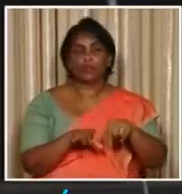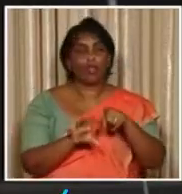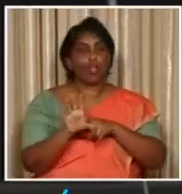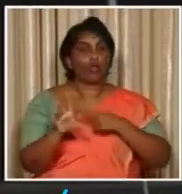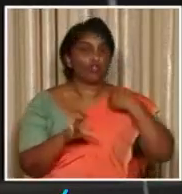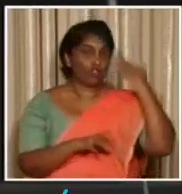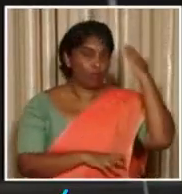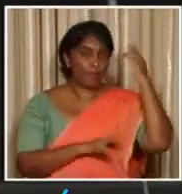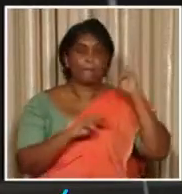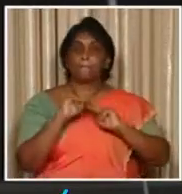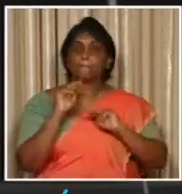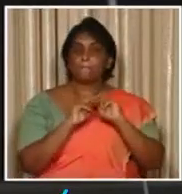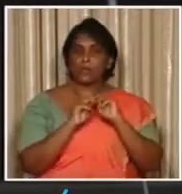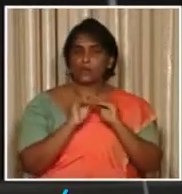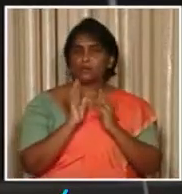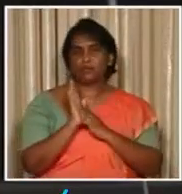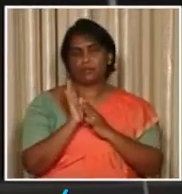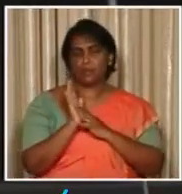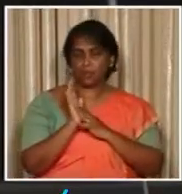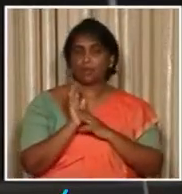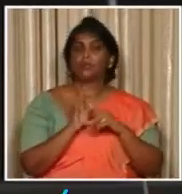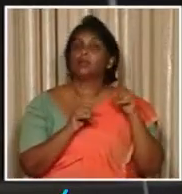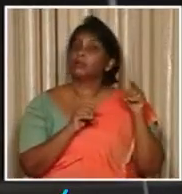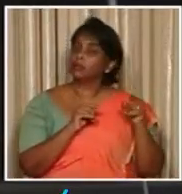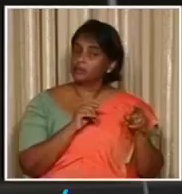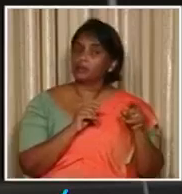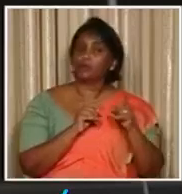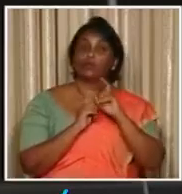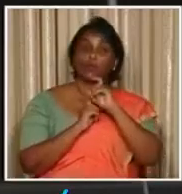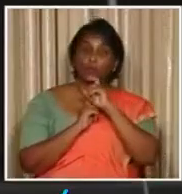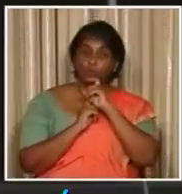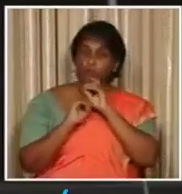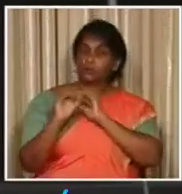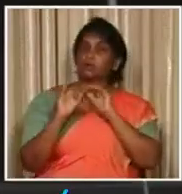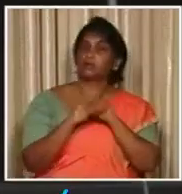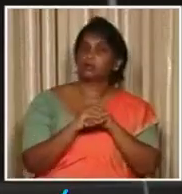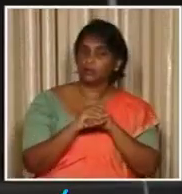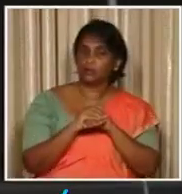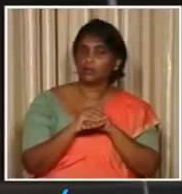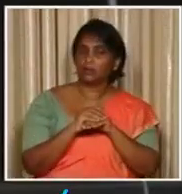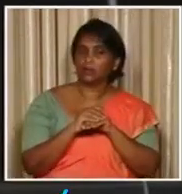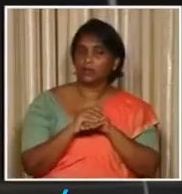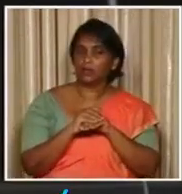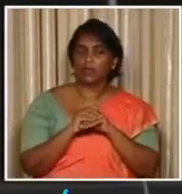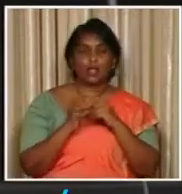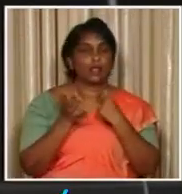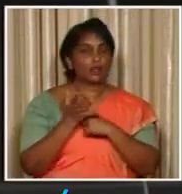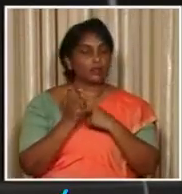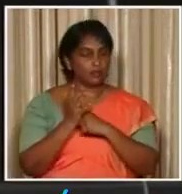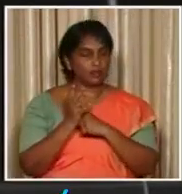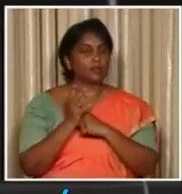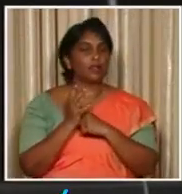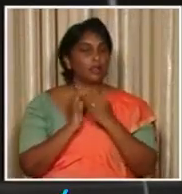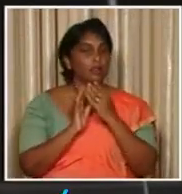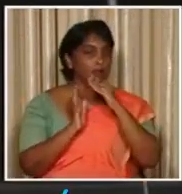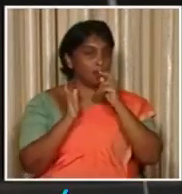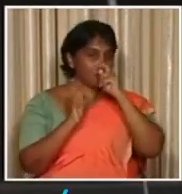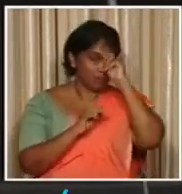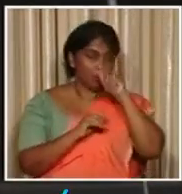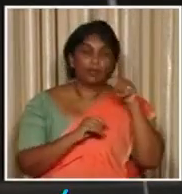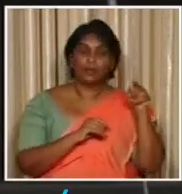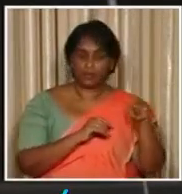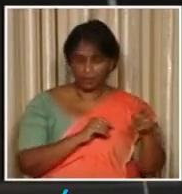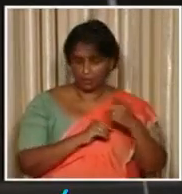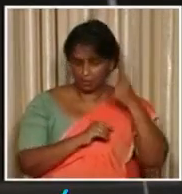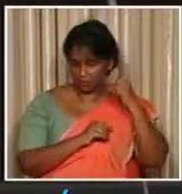mula, Februari Maret upas. Itu kota adikarnya itu gila, ma Ranjit Madhumar mar metu mat,